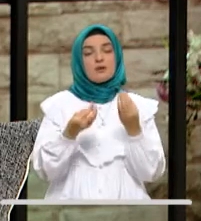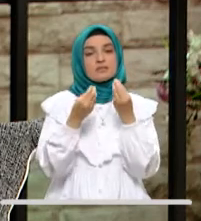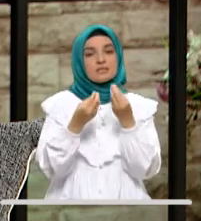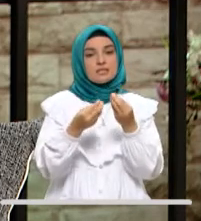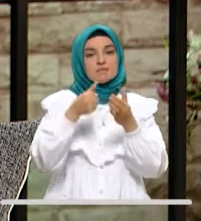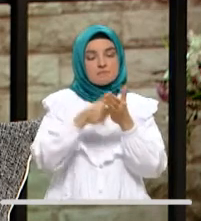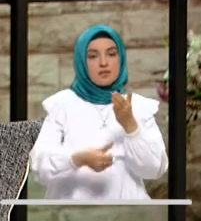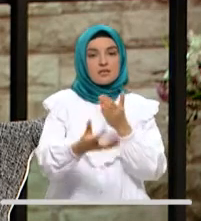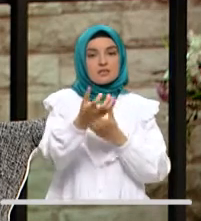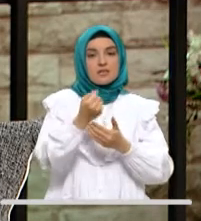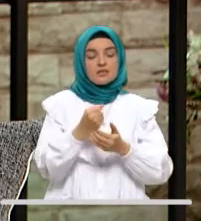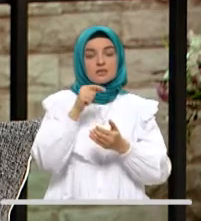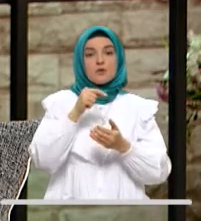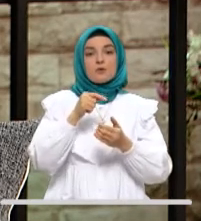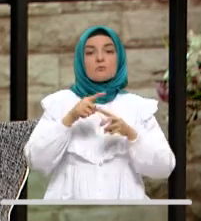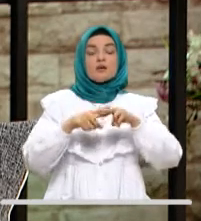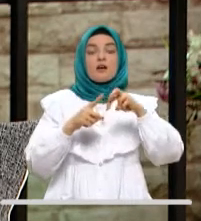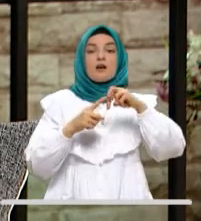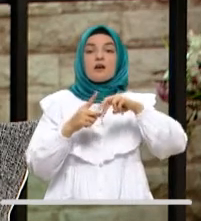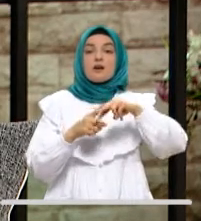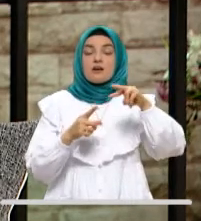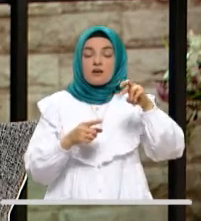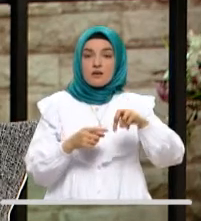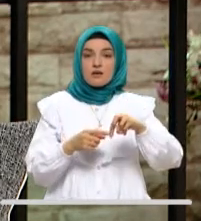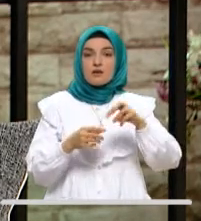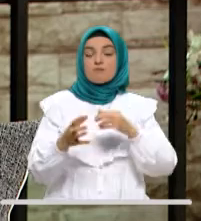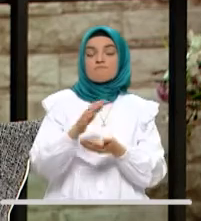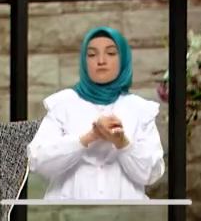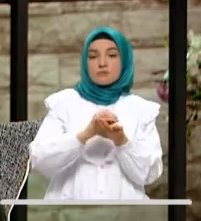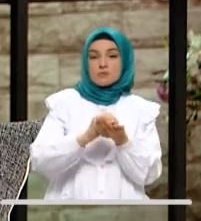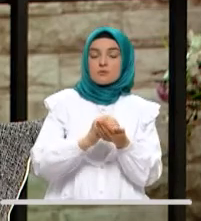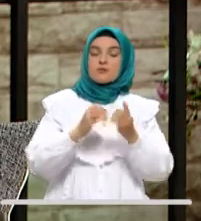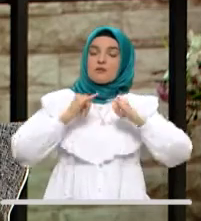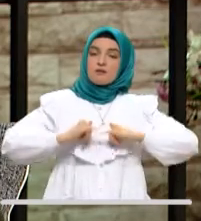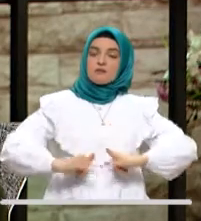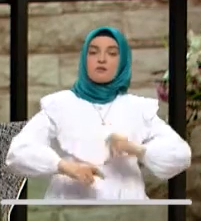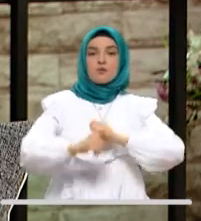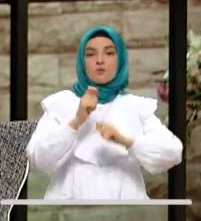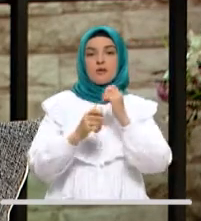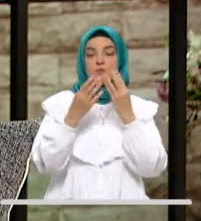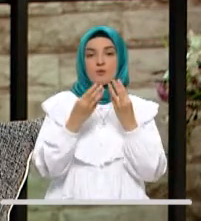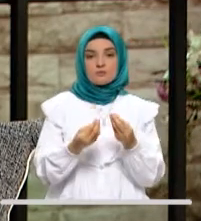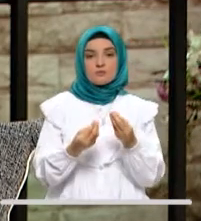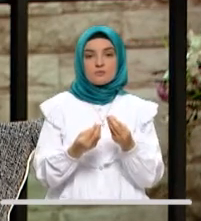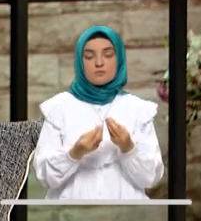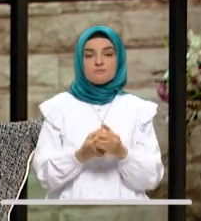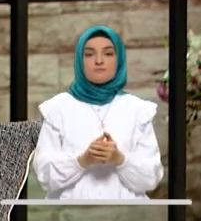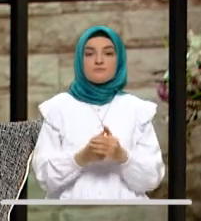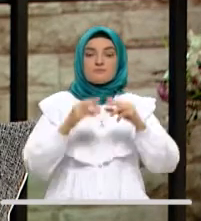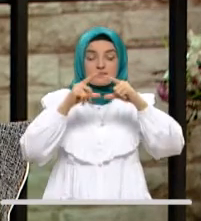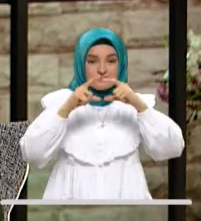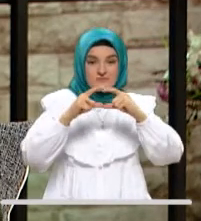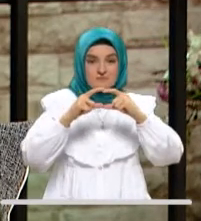firmalardan aldığınız zaman Arap sabunu kesinlikle çok rahat kullanılabilir. Katı sabunlarda da şimdi her katı sabun doğal değil. Bu da